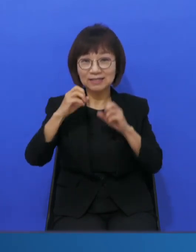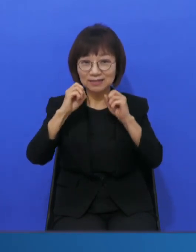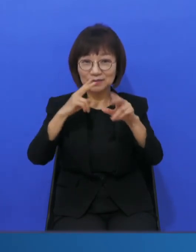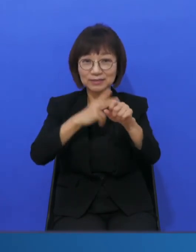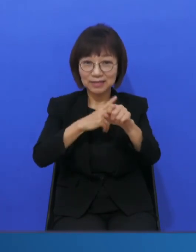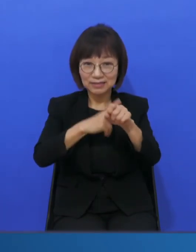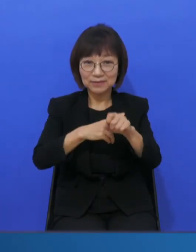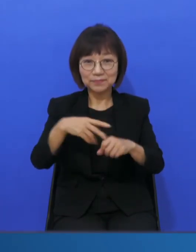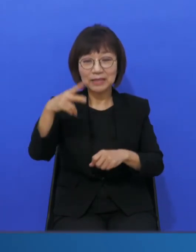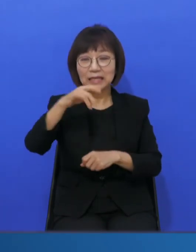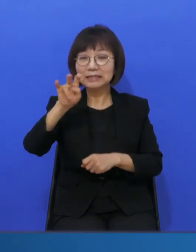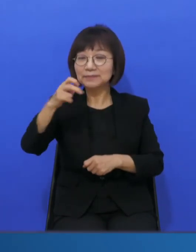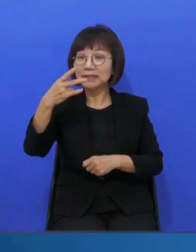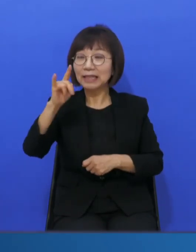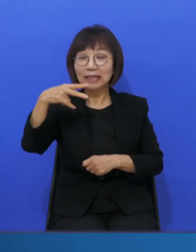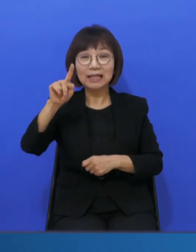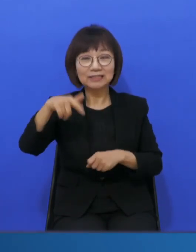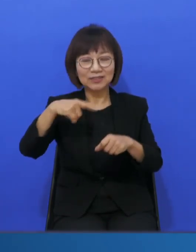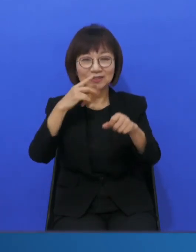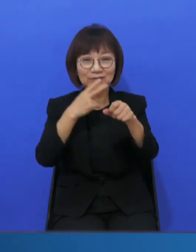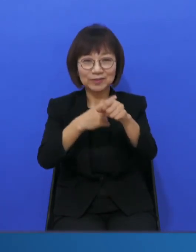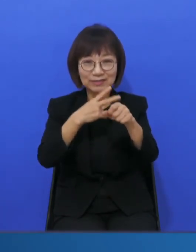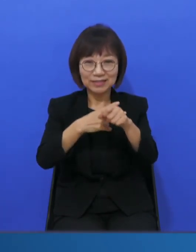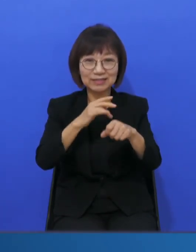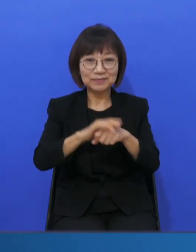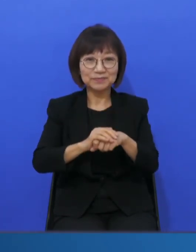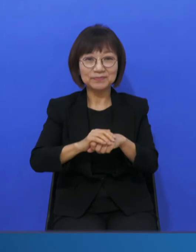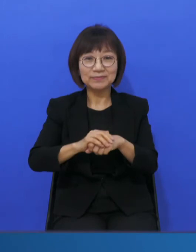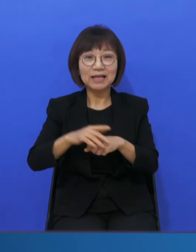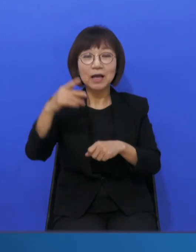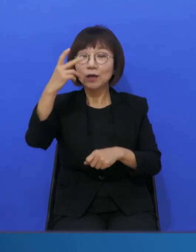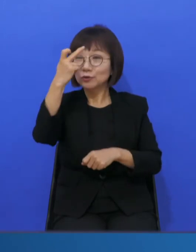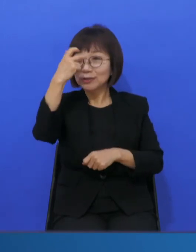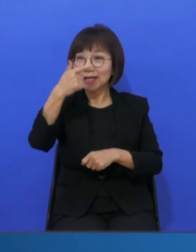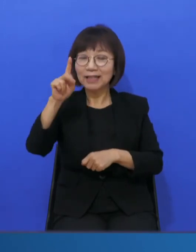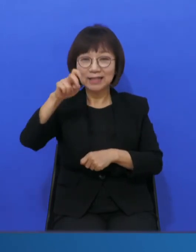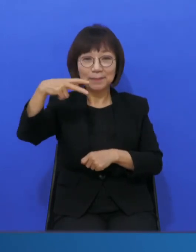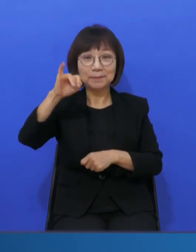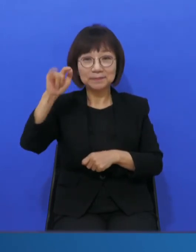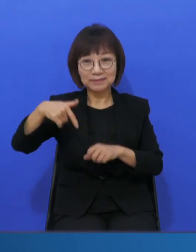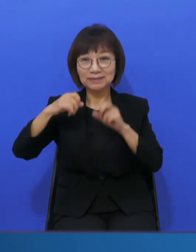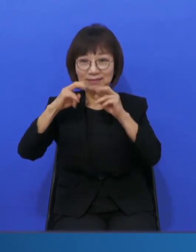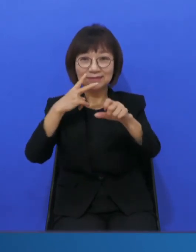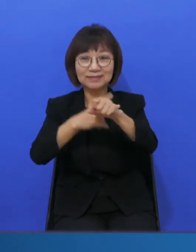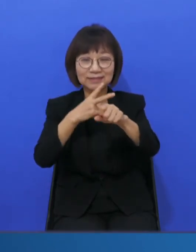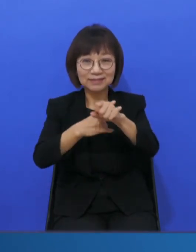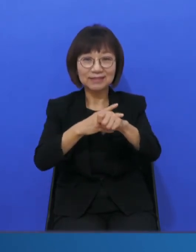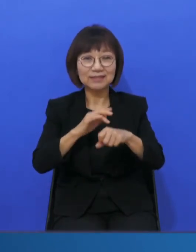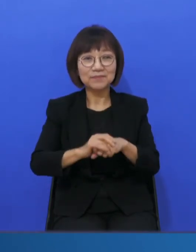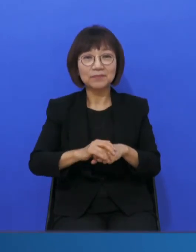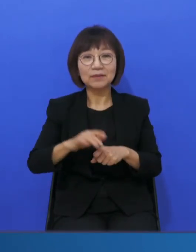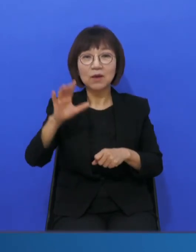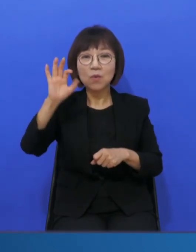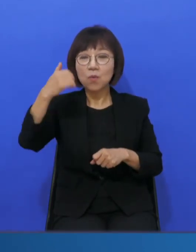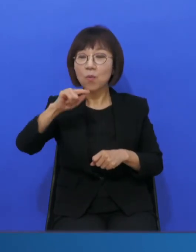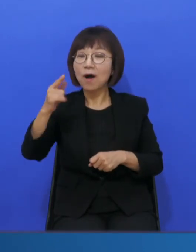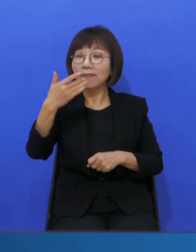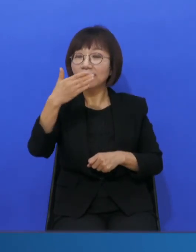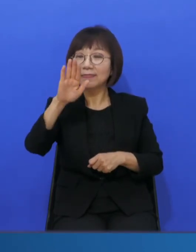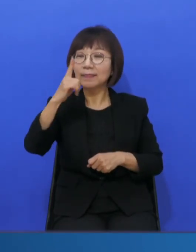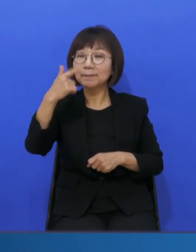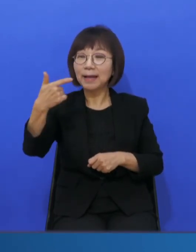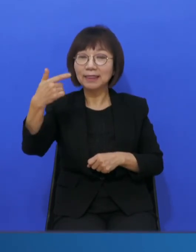옴스크 임마누엘 교회 심대석 선교사님, 사도행전교회 최남식 선교사님, 사할린 반석교회